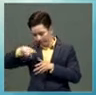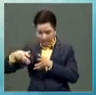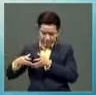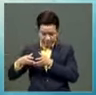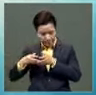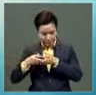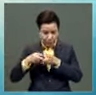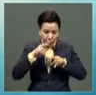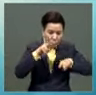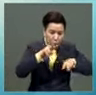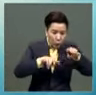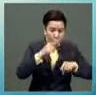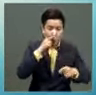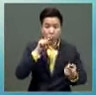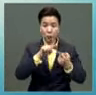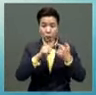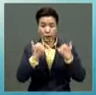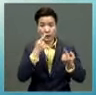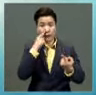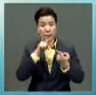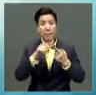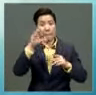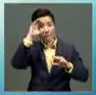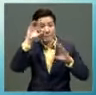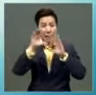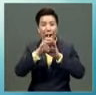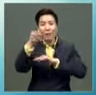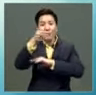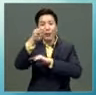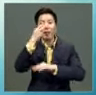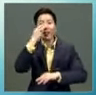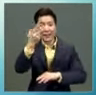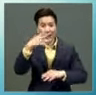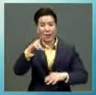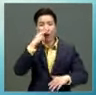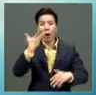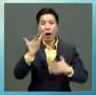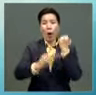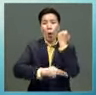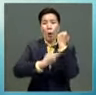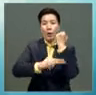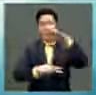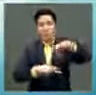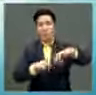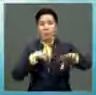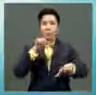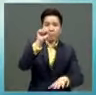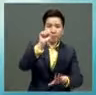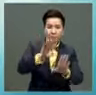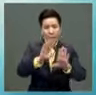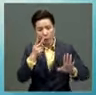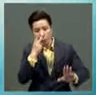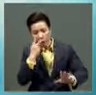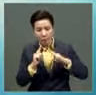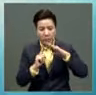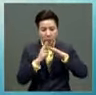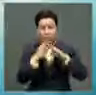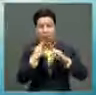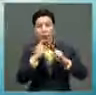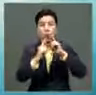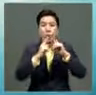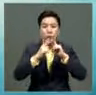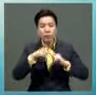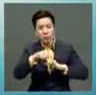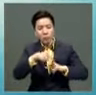ได้รับทราบก็รีบเข้าไปอย่างที่ได้เห็นภาพคลิปนะครับได้เข้าไปตรวจที่โรงแรมแล้วก็ได้เห็นภาพของการสน